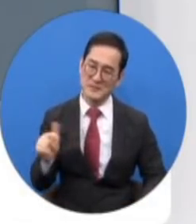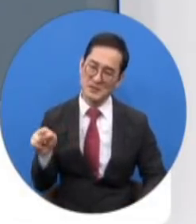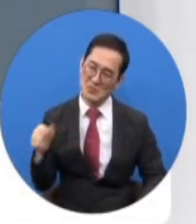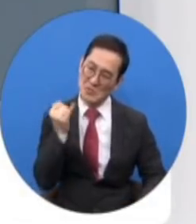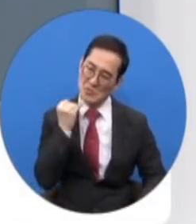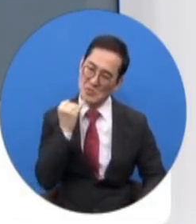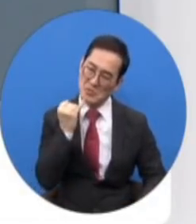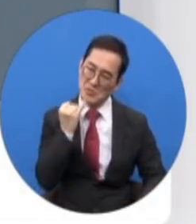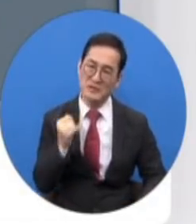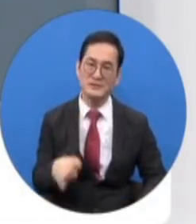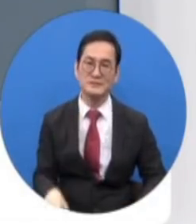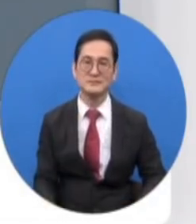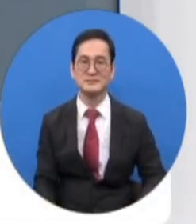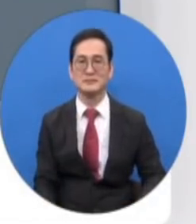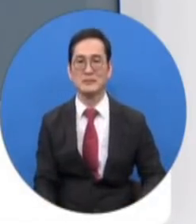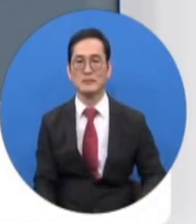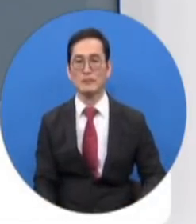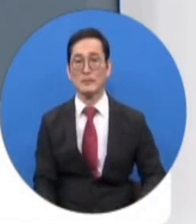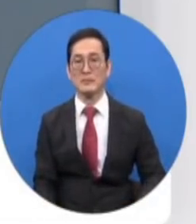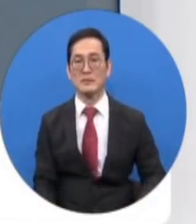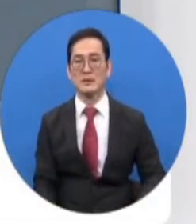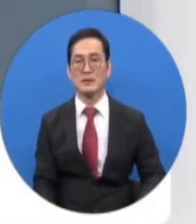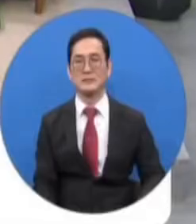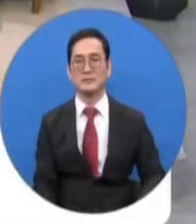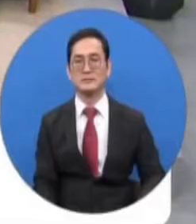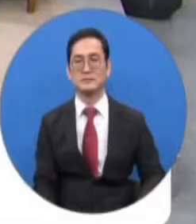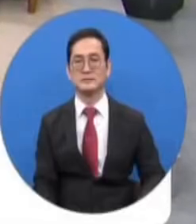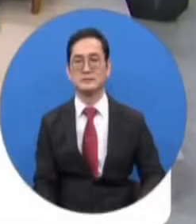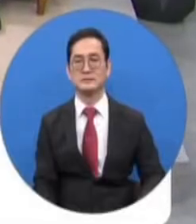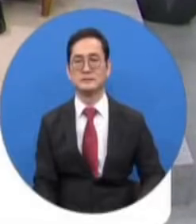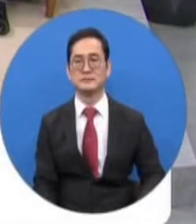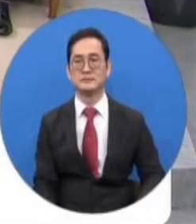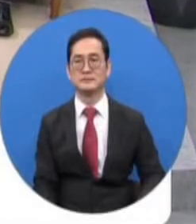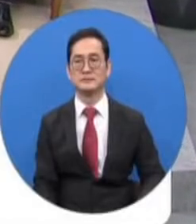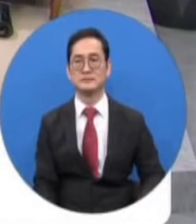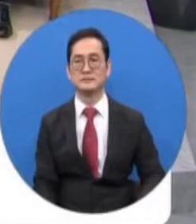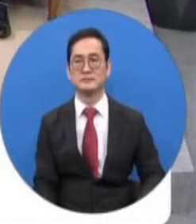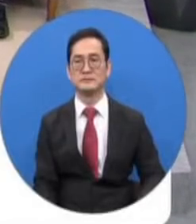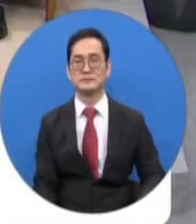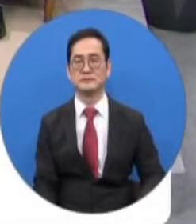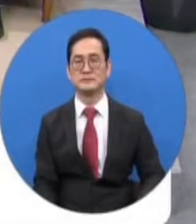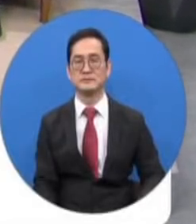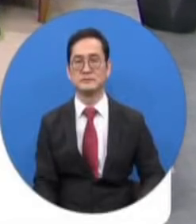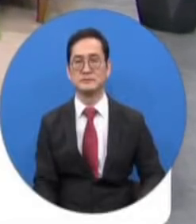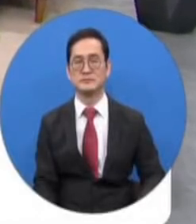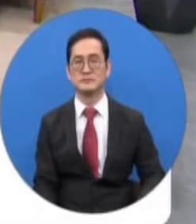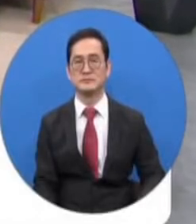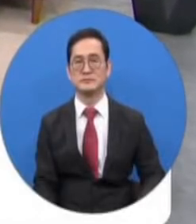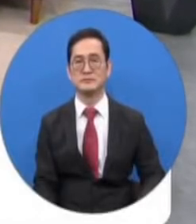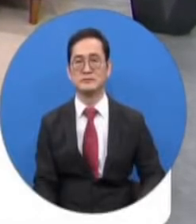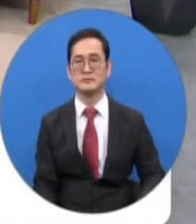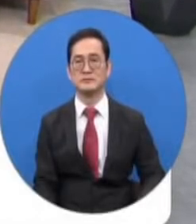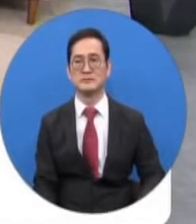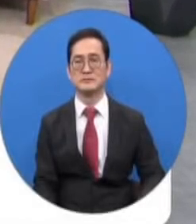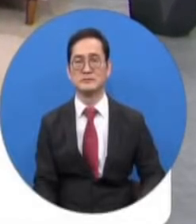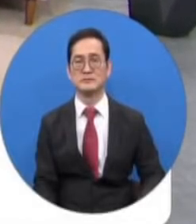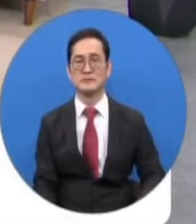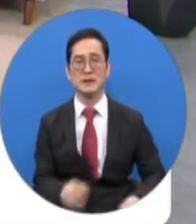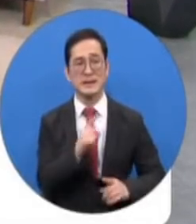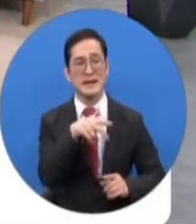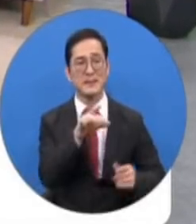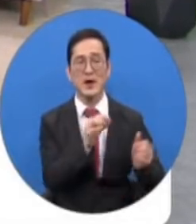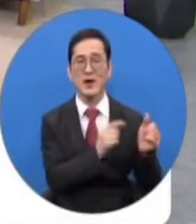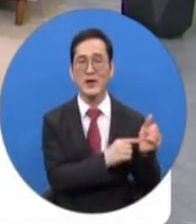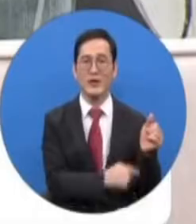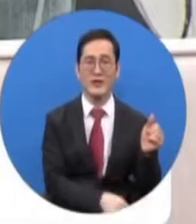해주면 좋겠다는 생각도 갖고 그러면은 경기도지사 출신인 이재명 고문은 민주당 후보군 중에 누구에게 힘을 실어줍니까? 전용기 의원은 알죠? 누구에게